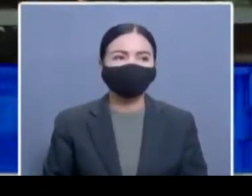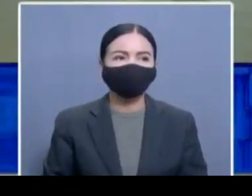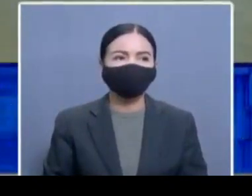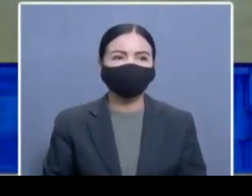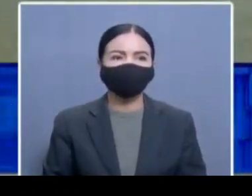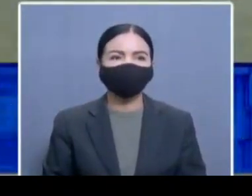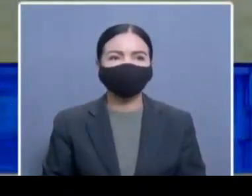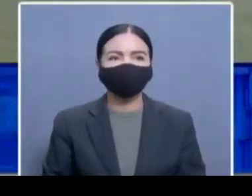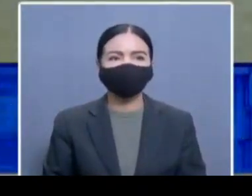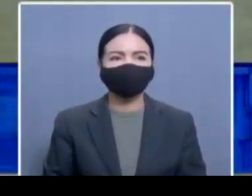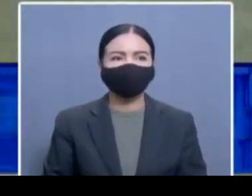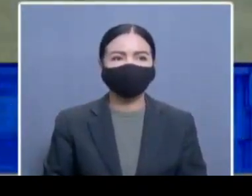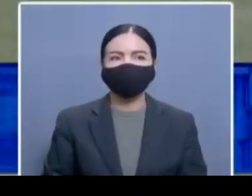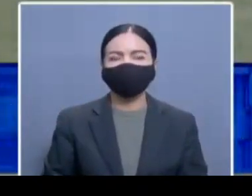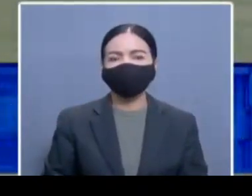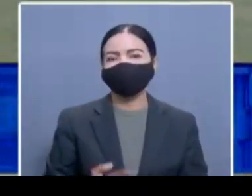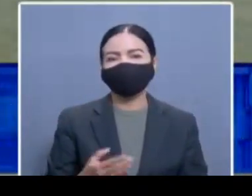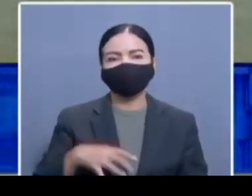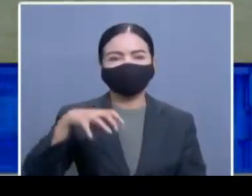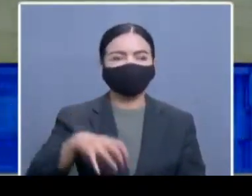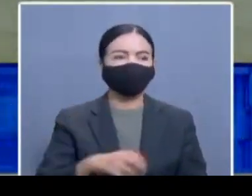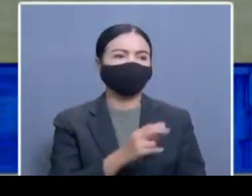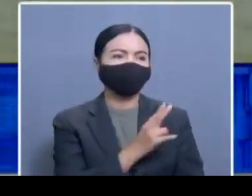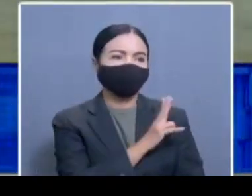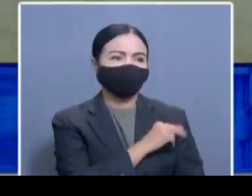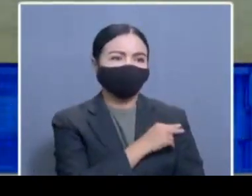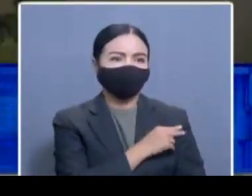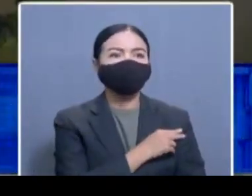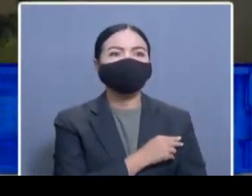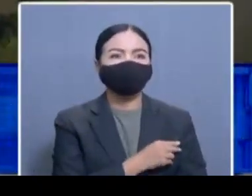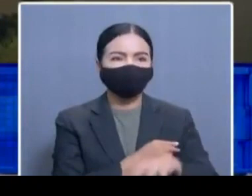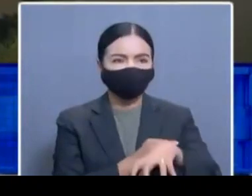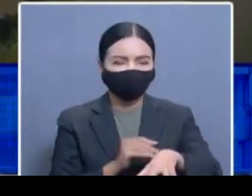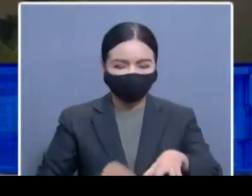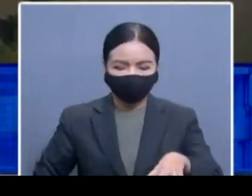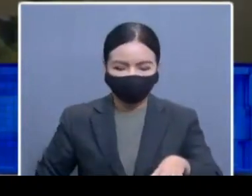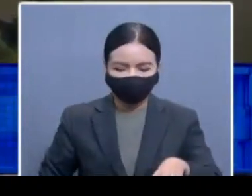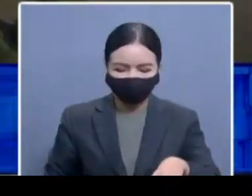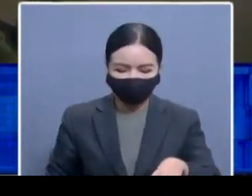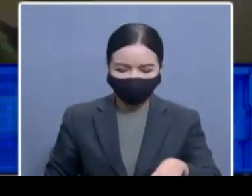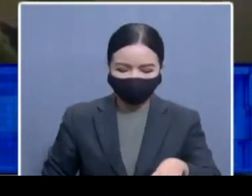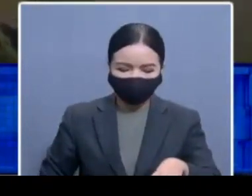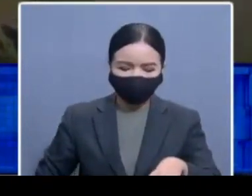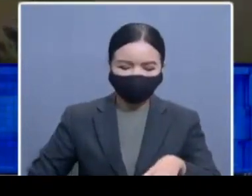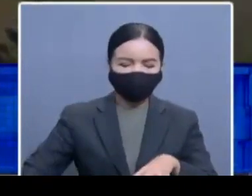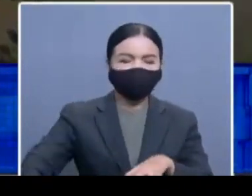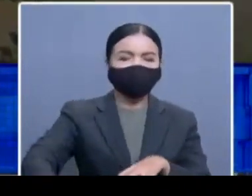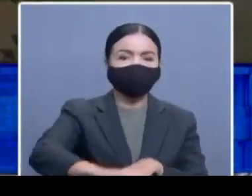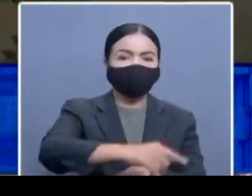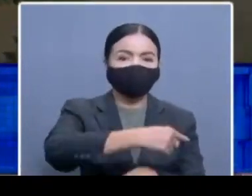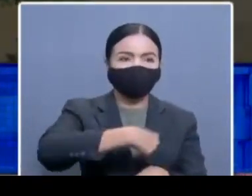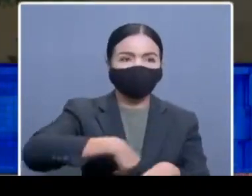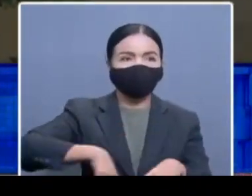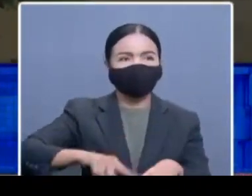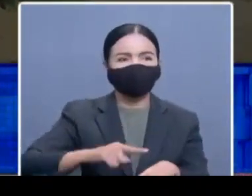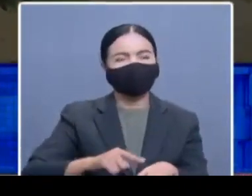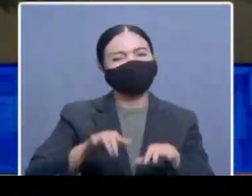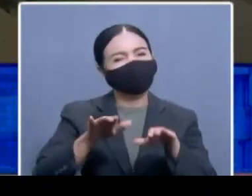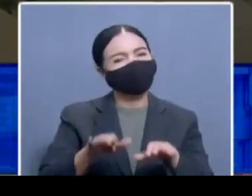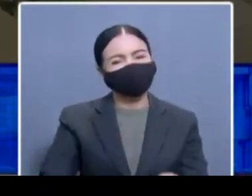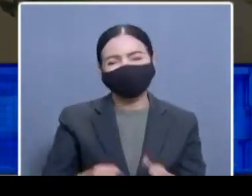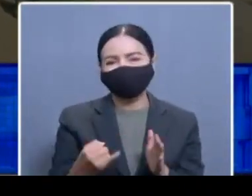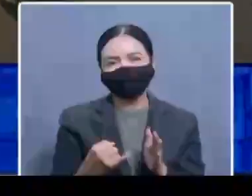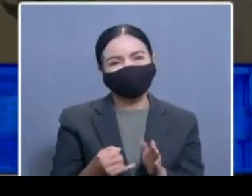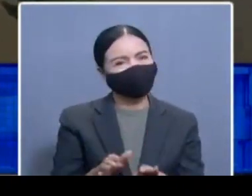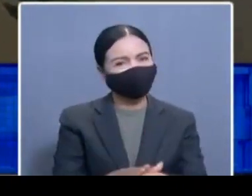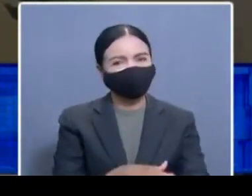เนื่องจากบริเวณโรงพยาบาลสุโขทัยนั้นก็มีลำคลองล้อมรอบนะครับจึงทำให้น้ำยังคงท่วมสูงและก็ลดลงได้ช้านะครับบางจุด